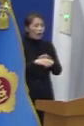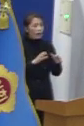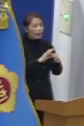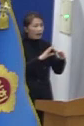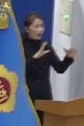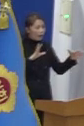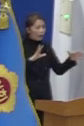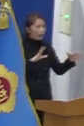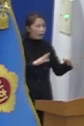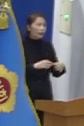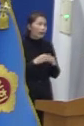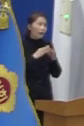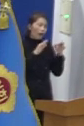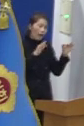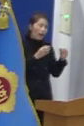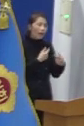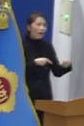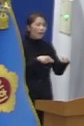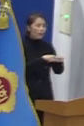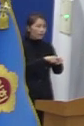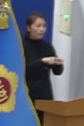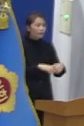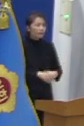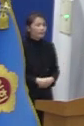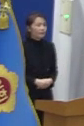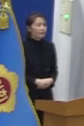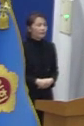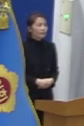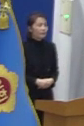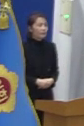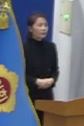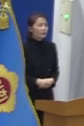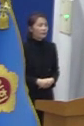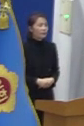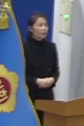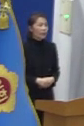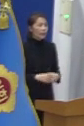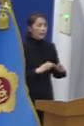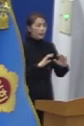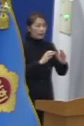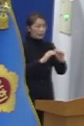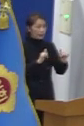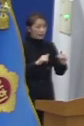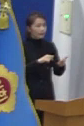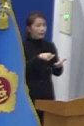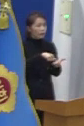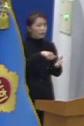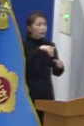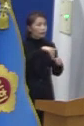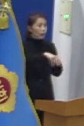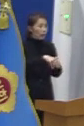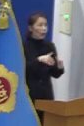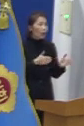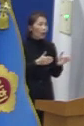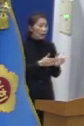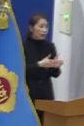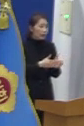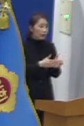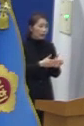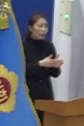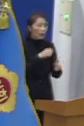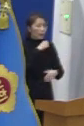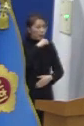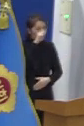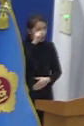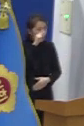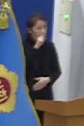목소리를 내주셨습니다. 지난해 11월 주민투표와 특별법 재정을 촉구하는 결의안의